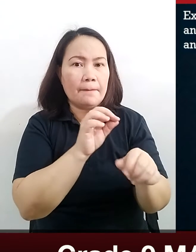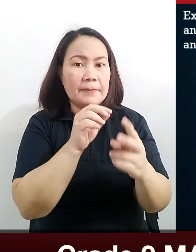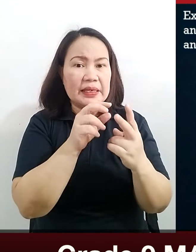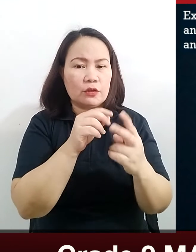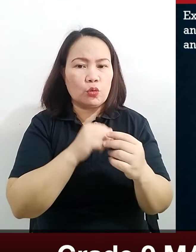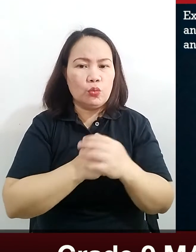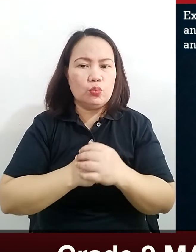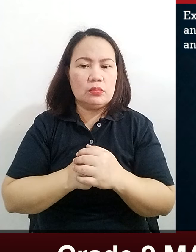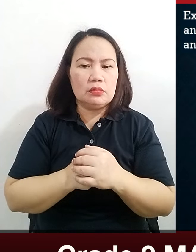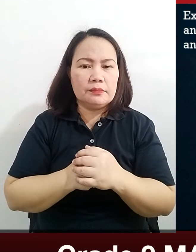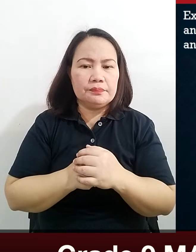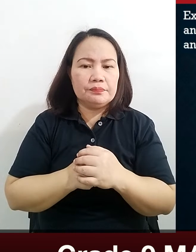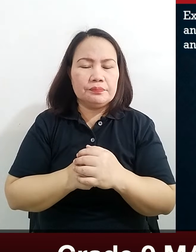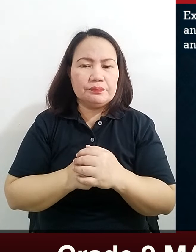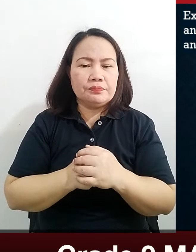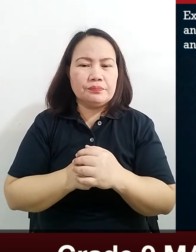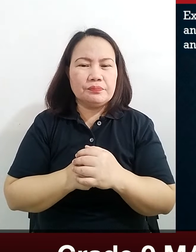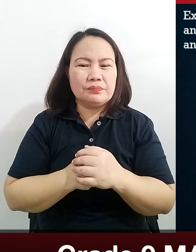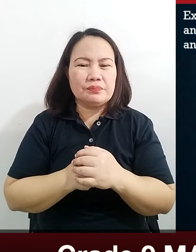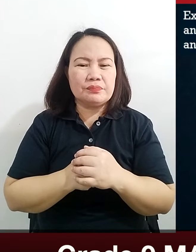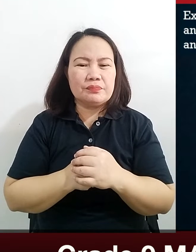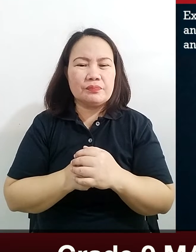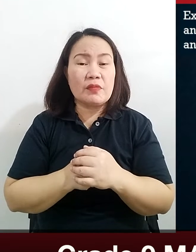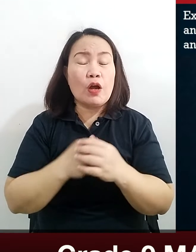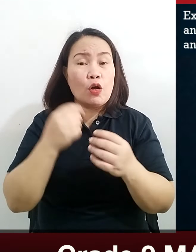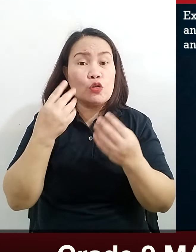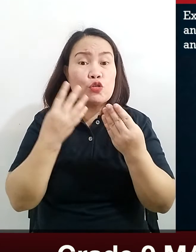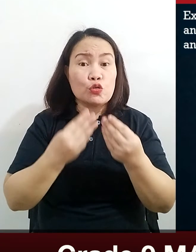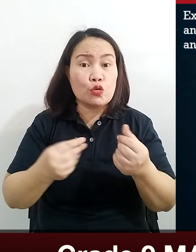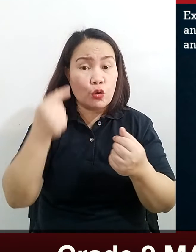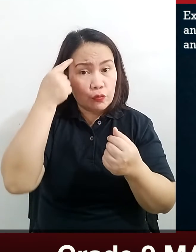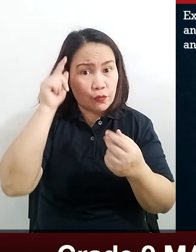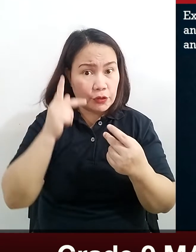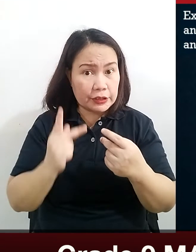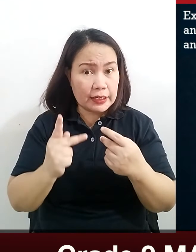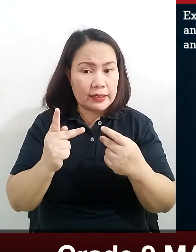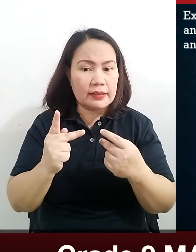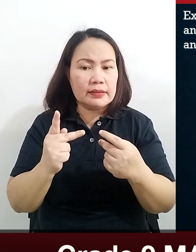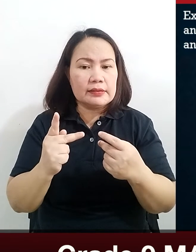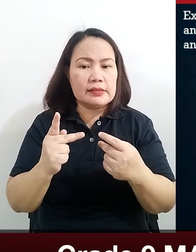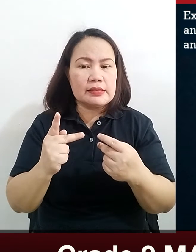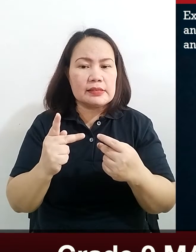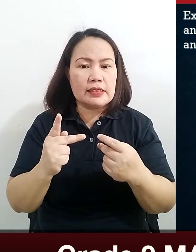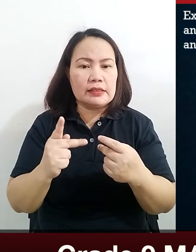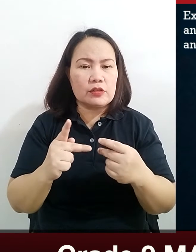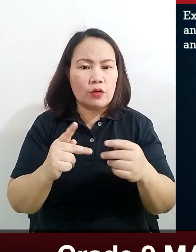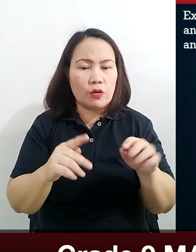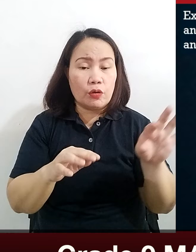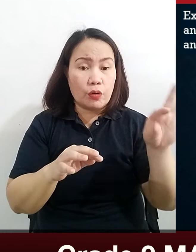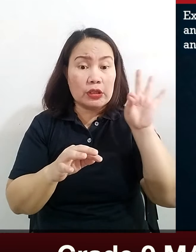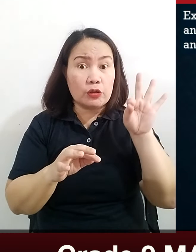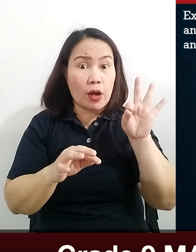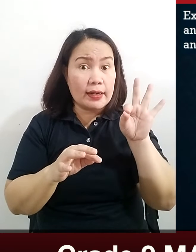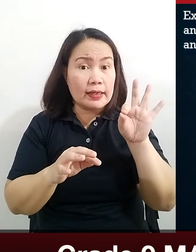kasi kailangan natin kunin yung equation nito. To solve for k, yung constant natin, so that is, so substitute lang natin